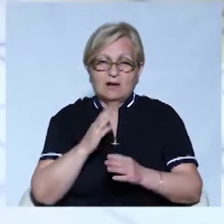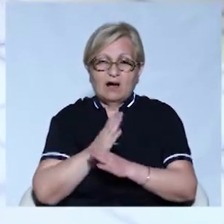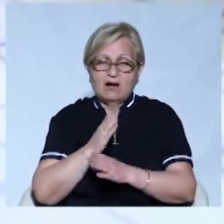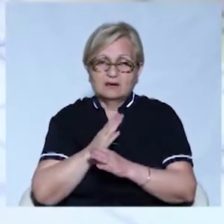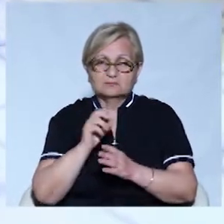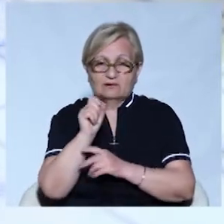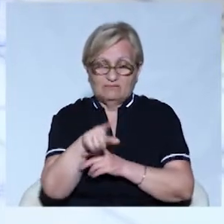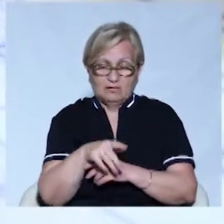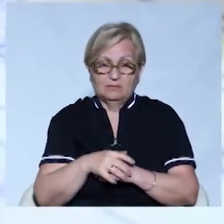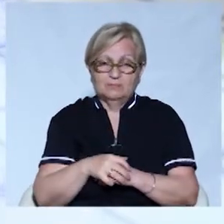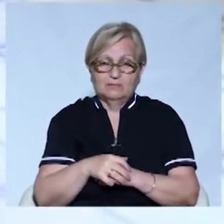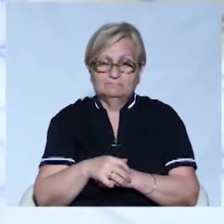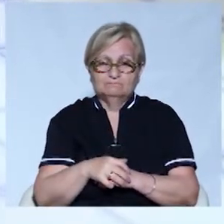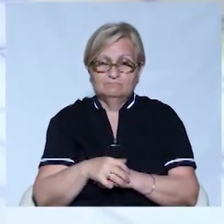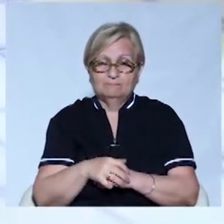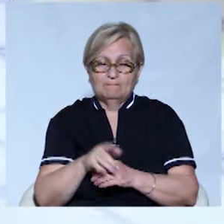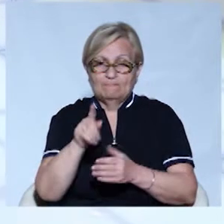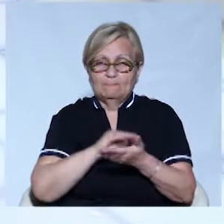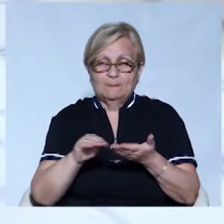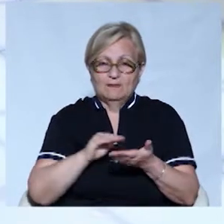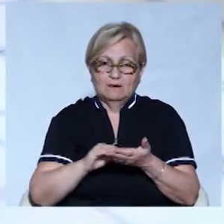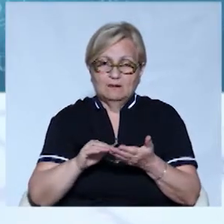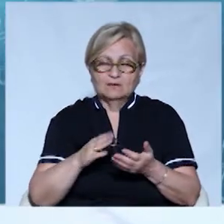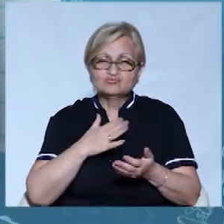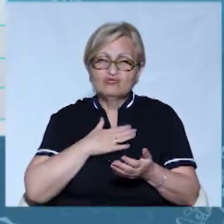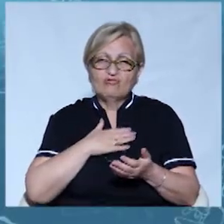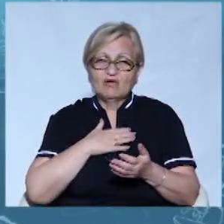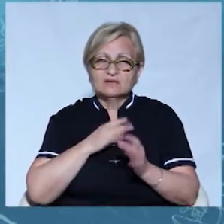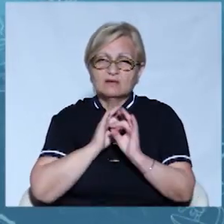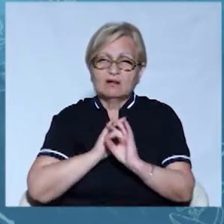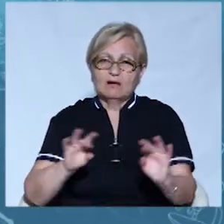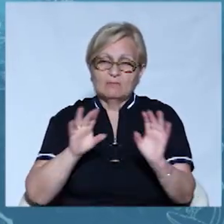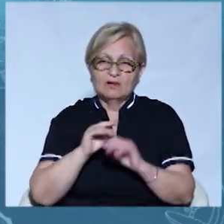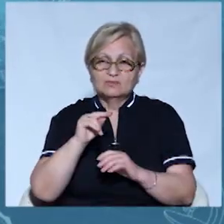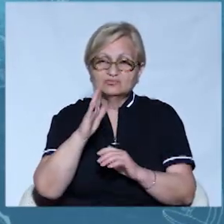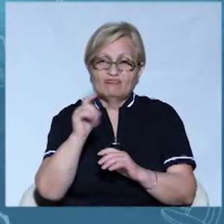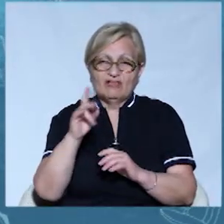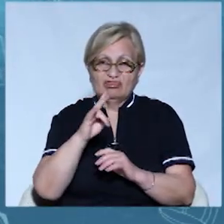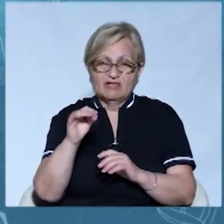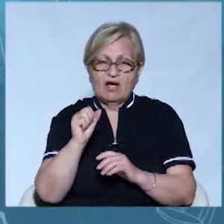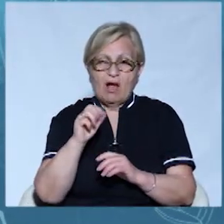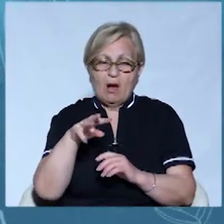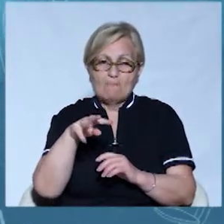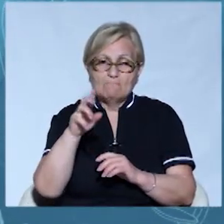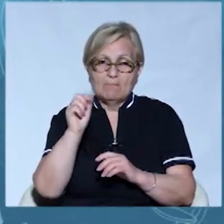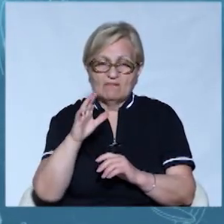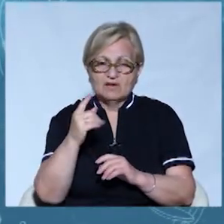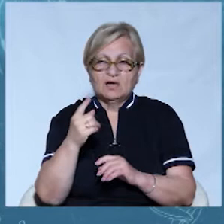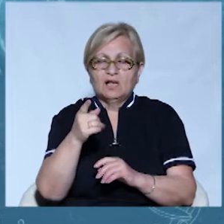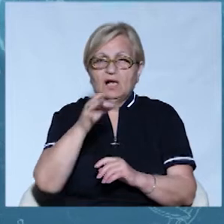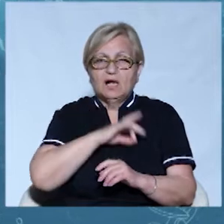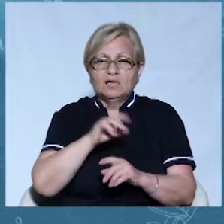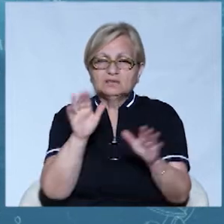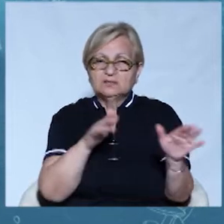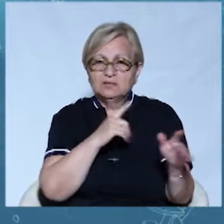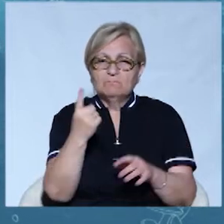შემდეგი გაკვეთილისთვის. დაწერეთ ჩვენი ამბავი, გამოიყენეთ ზმნები პირველი პირის მრავლობით